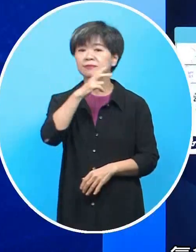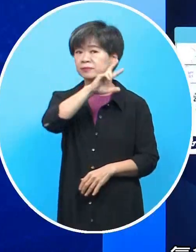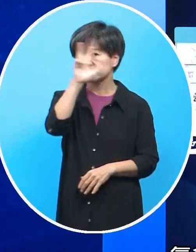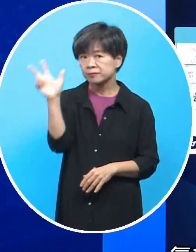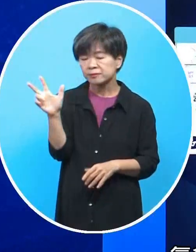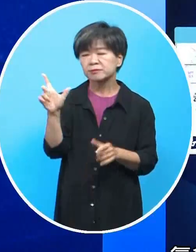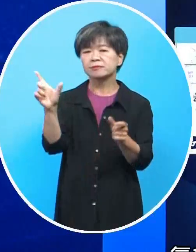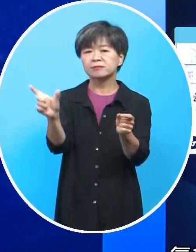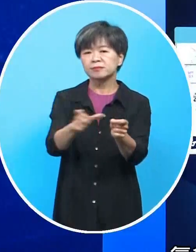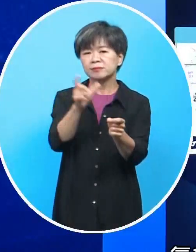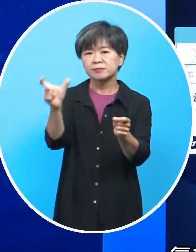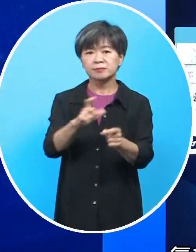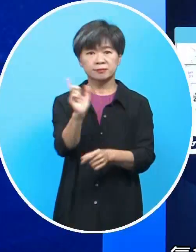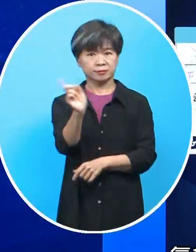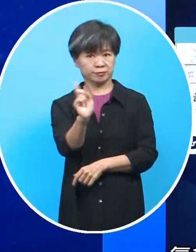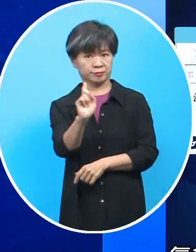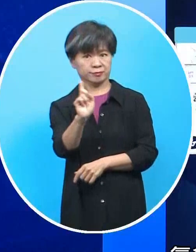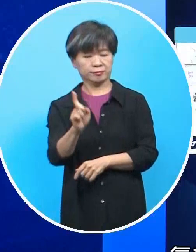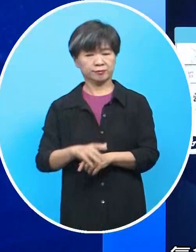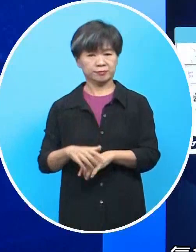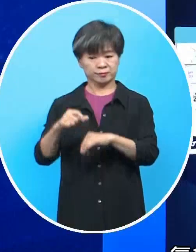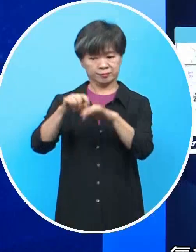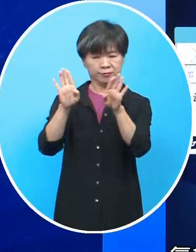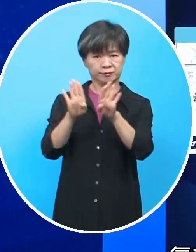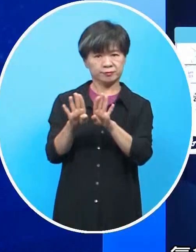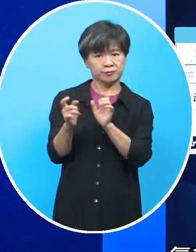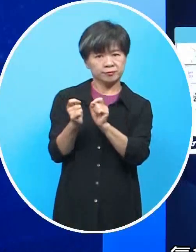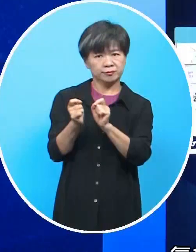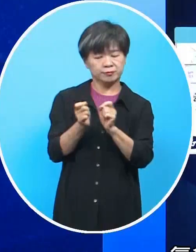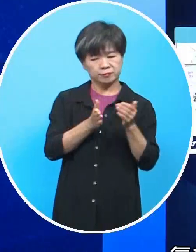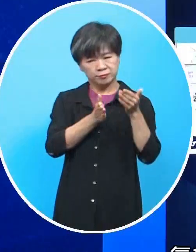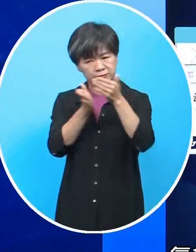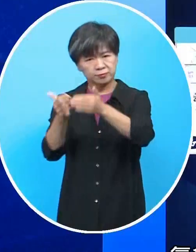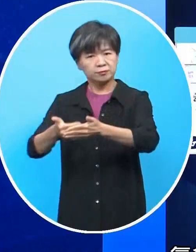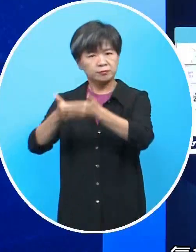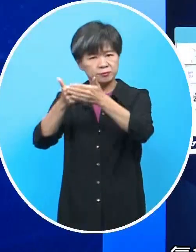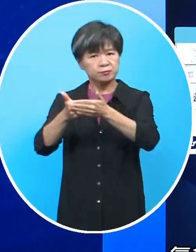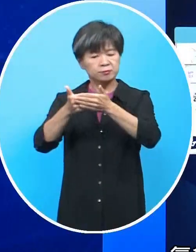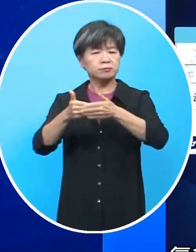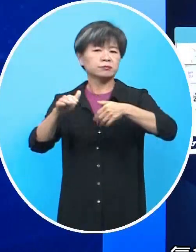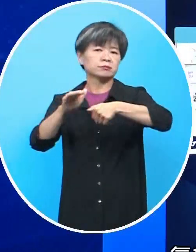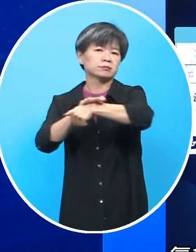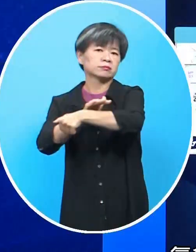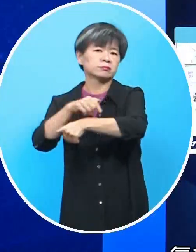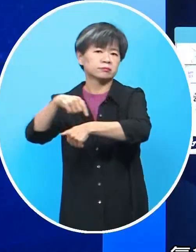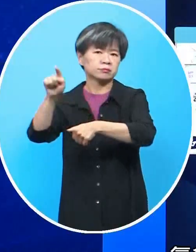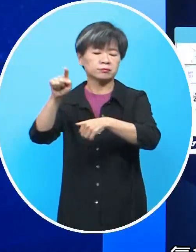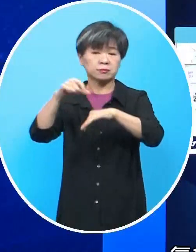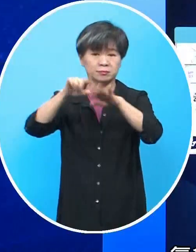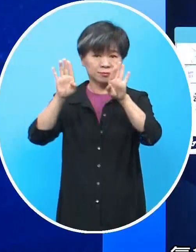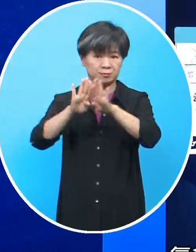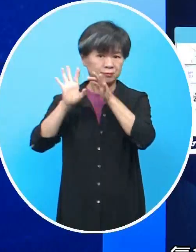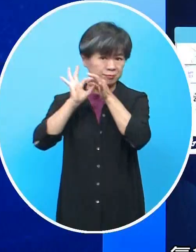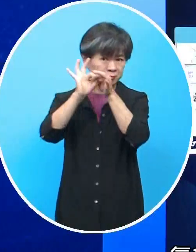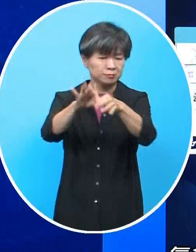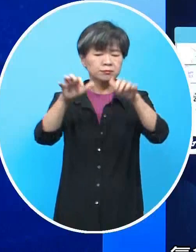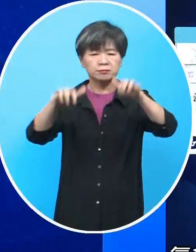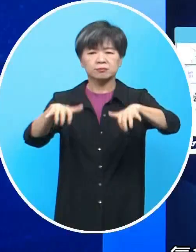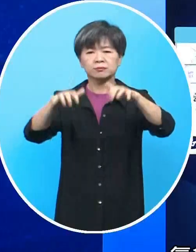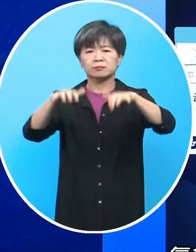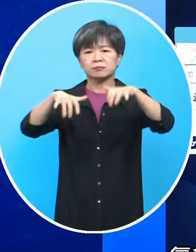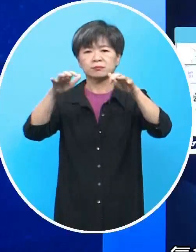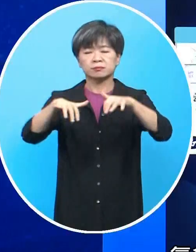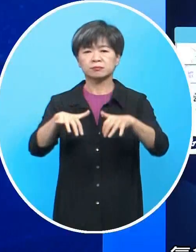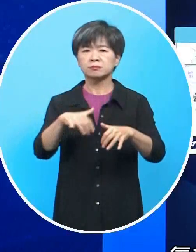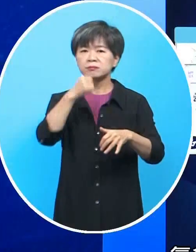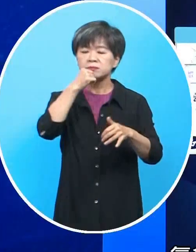风从金门附近进入中国大陆之后，金门的降雨还是会持续，不过台湾本岛跟澎湖的